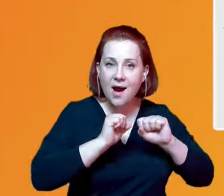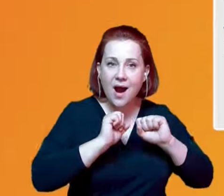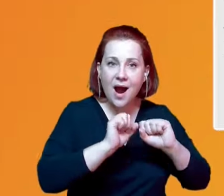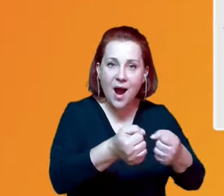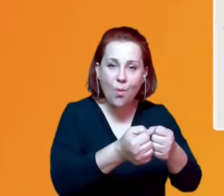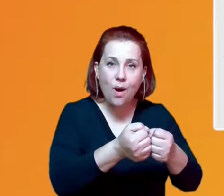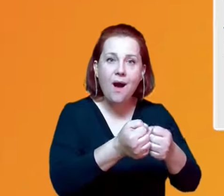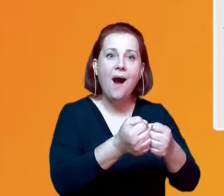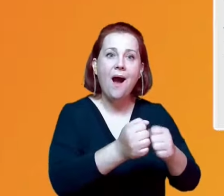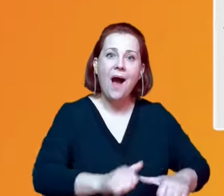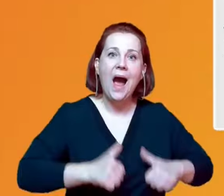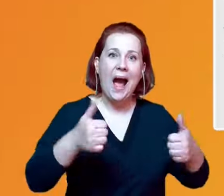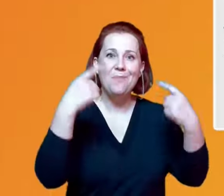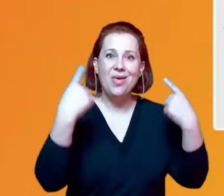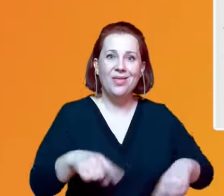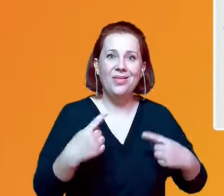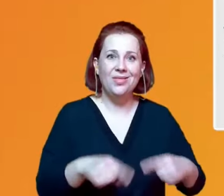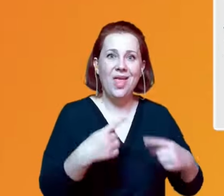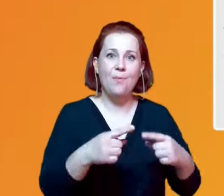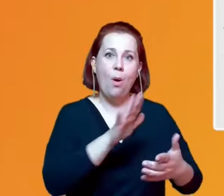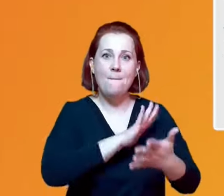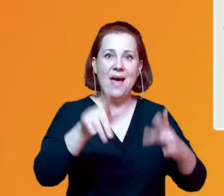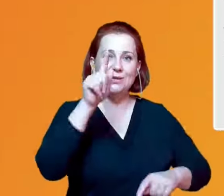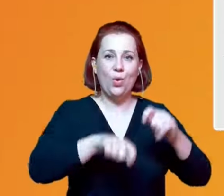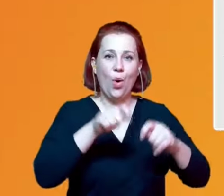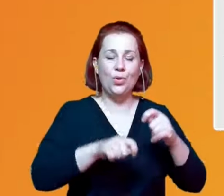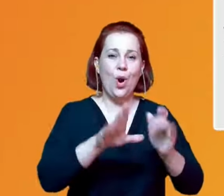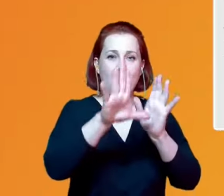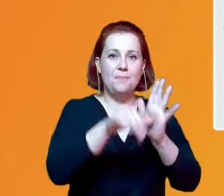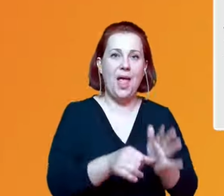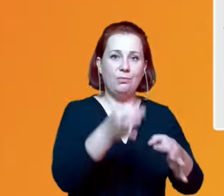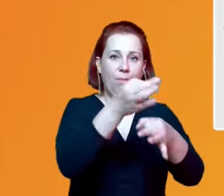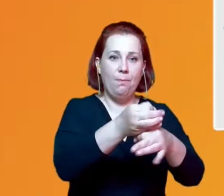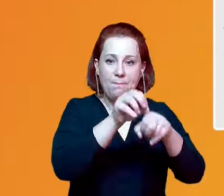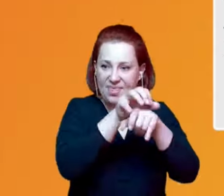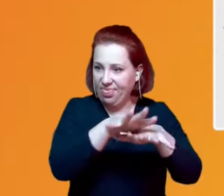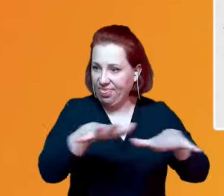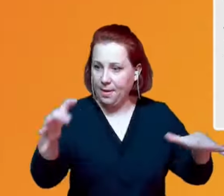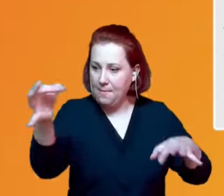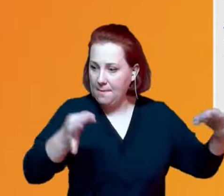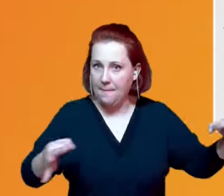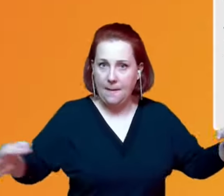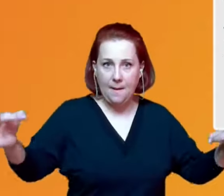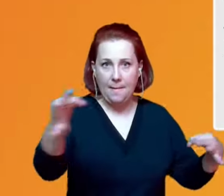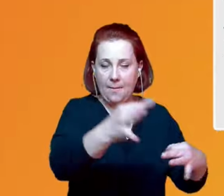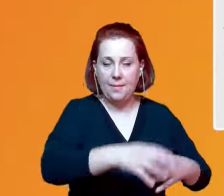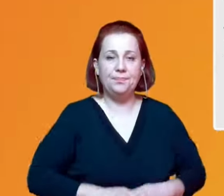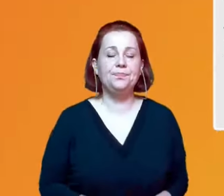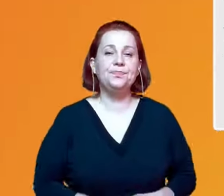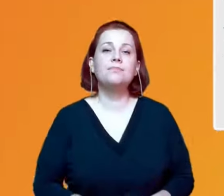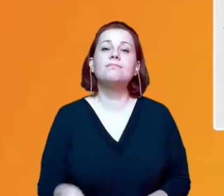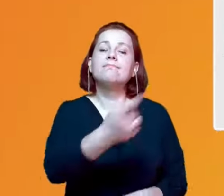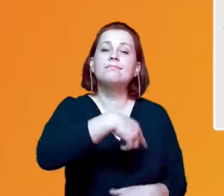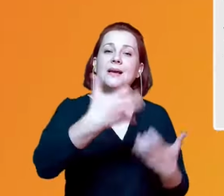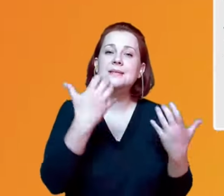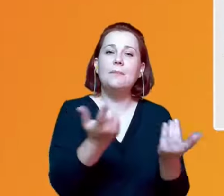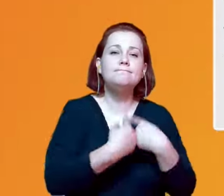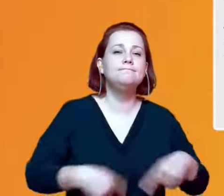niekontrolowane rozlewanie się miast. Chcemy zrealizować taką